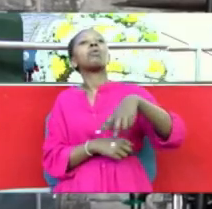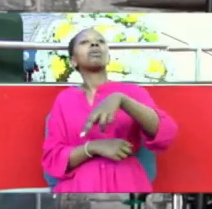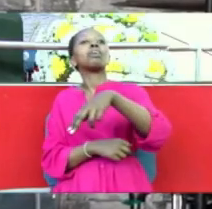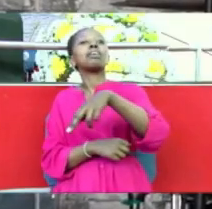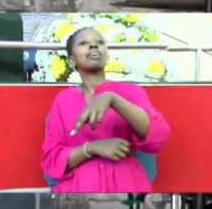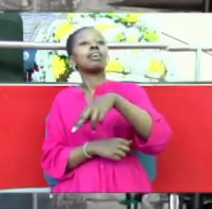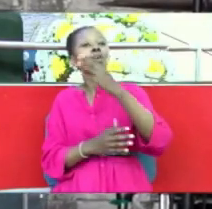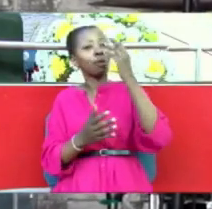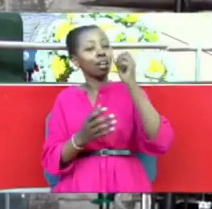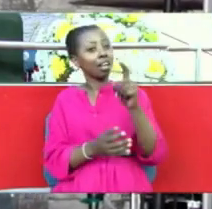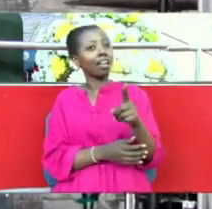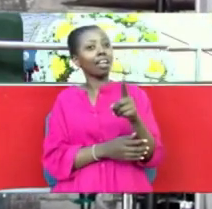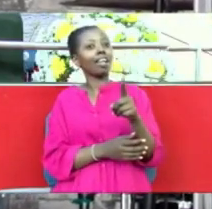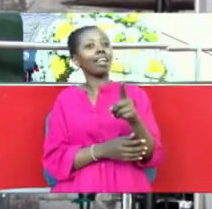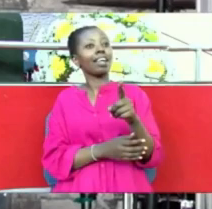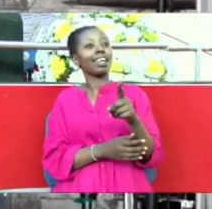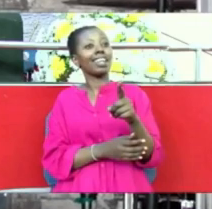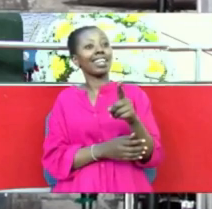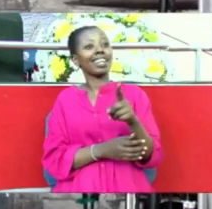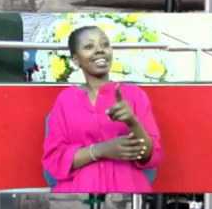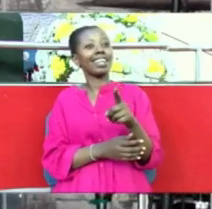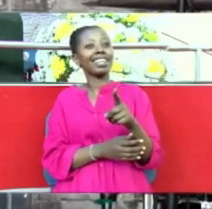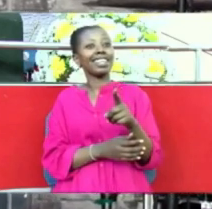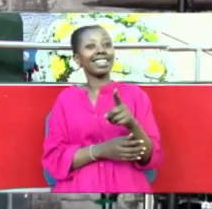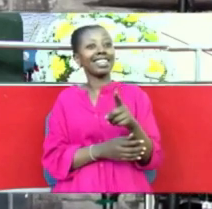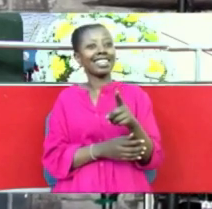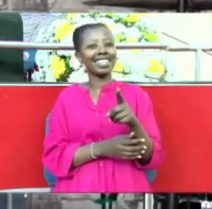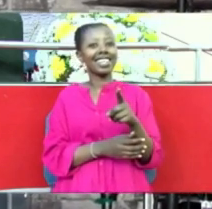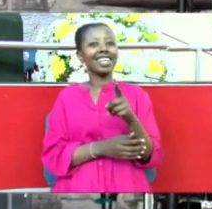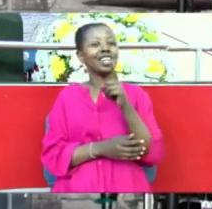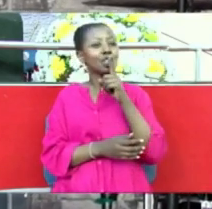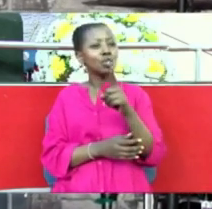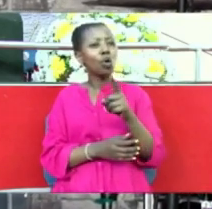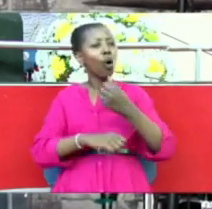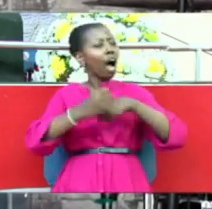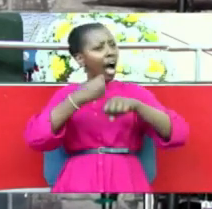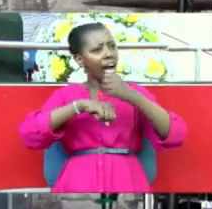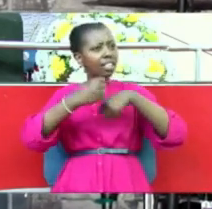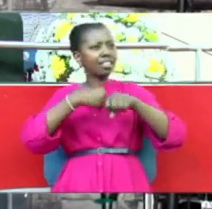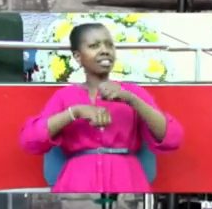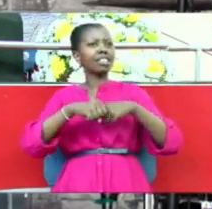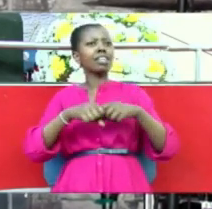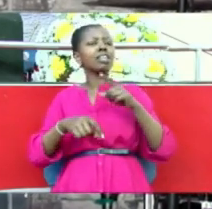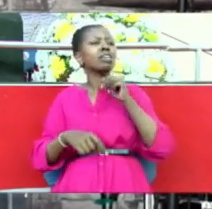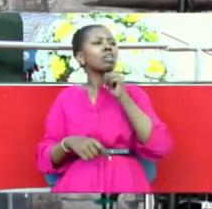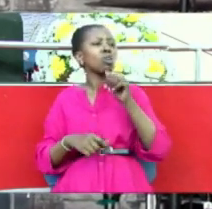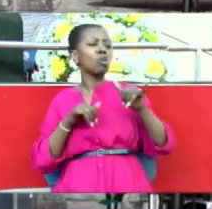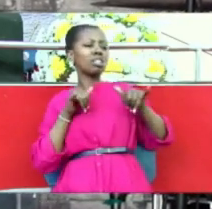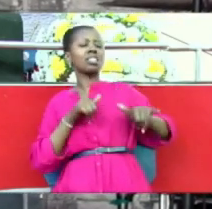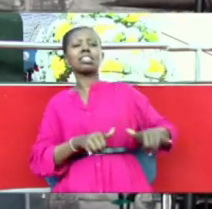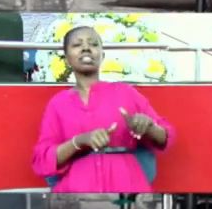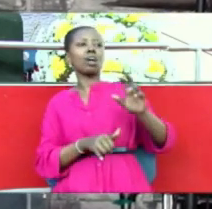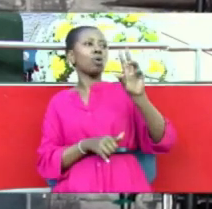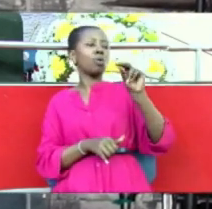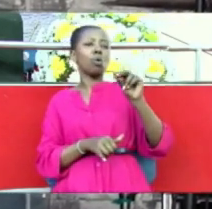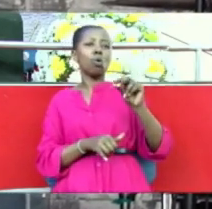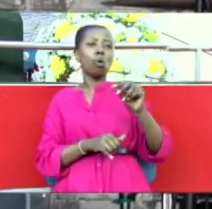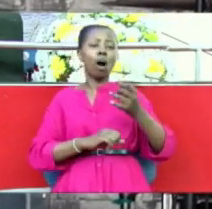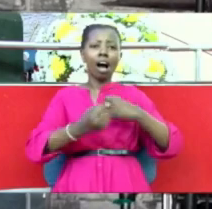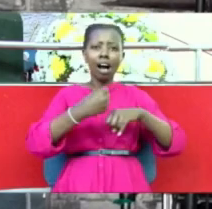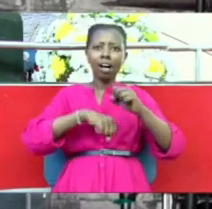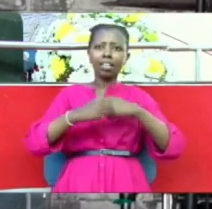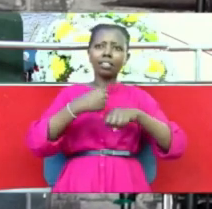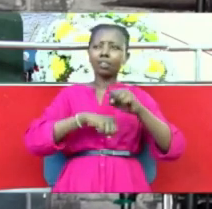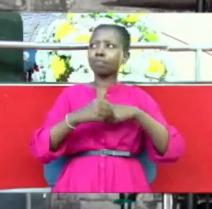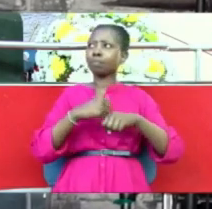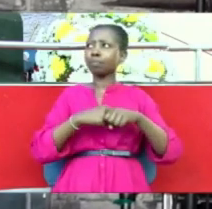Haya, basi. Engage into some action. Jihusishe ama utende. Engage into an action. Chukua hatua. Go